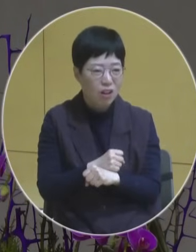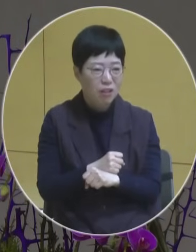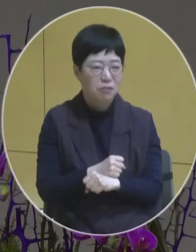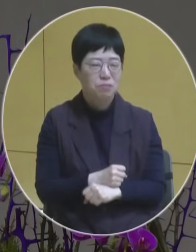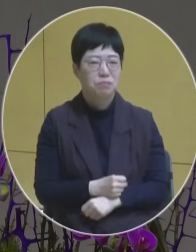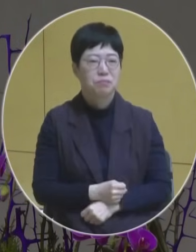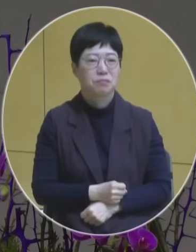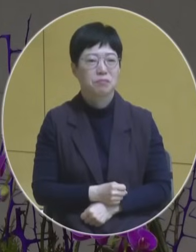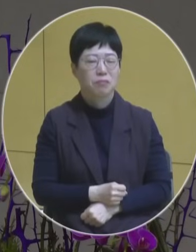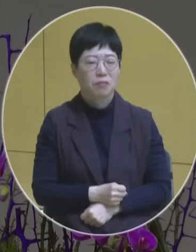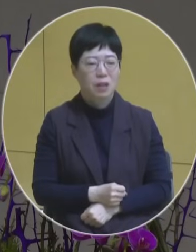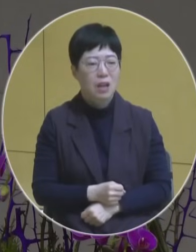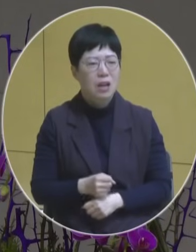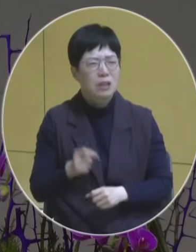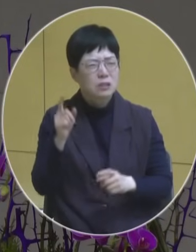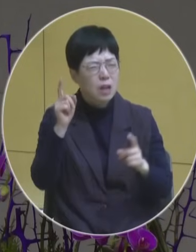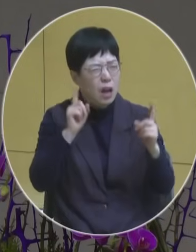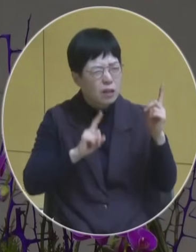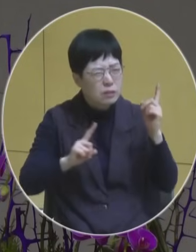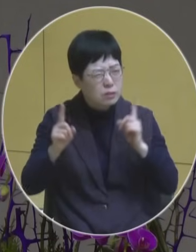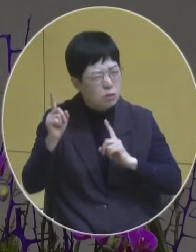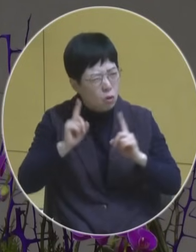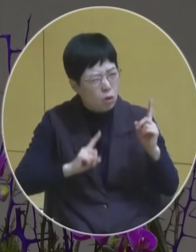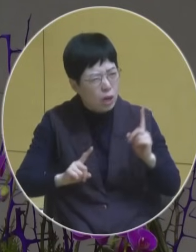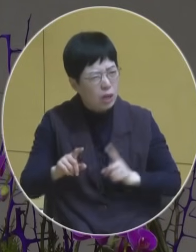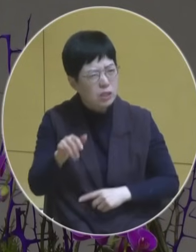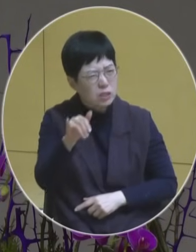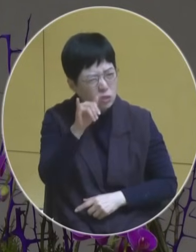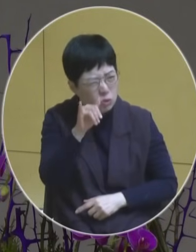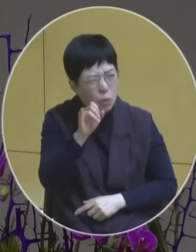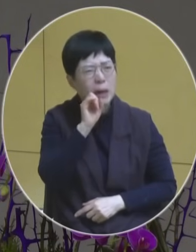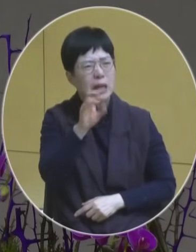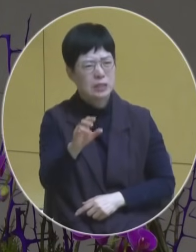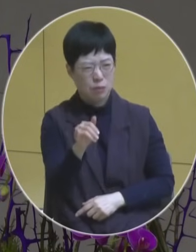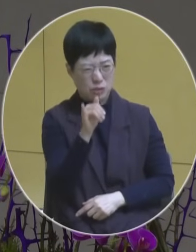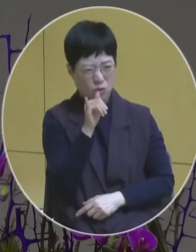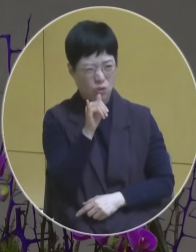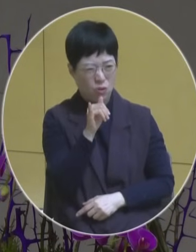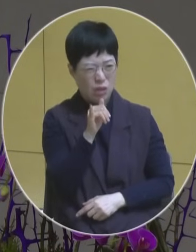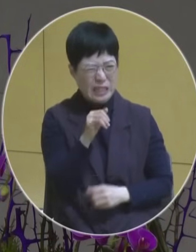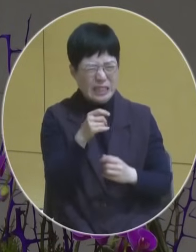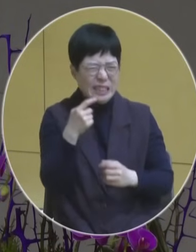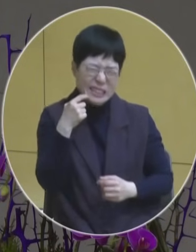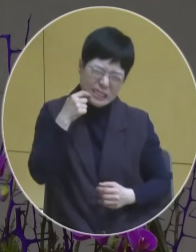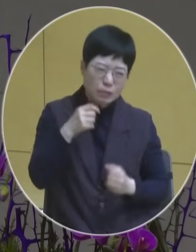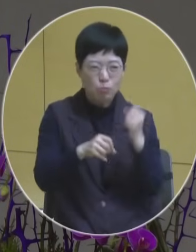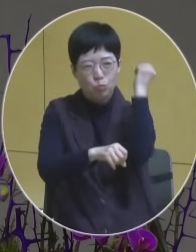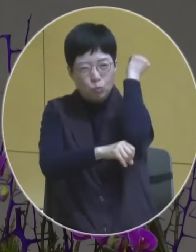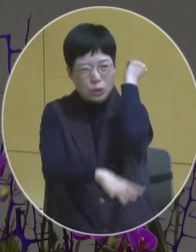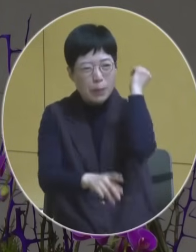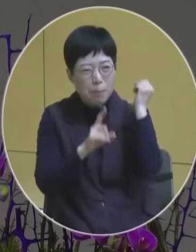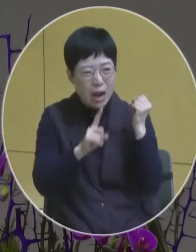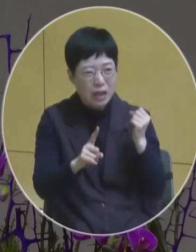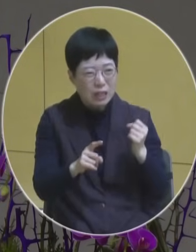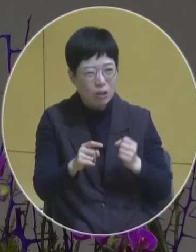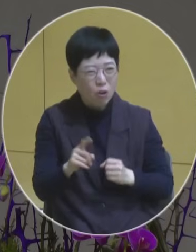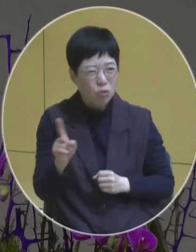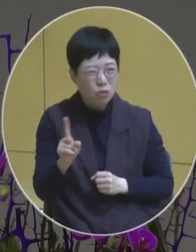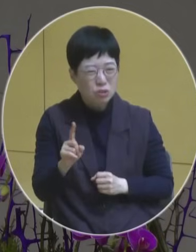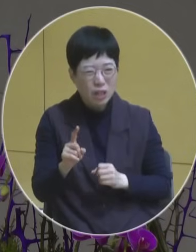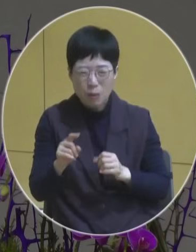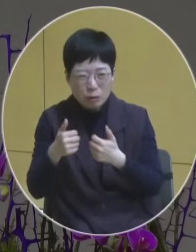간혹 어떤 분들은 상처가 그 뿌리에 있는 것을 봐요. 보통 그래서 쓴뿌리라는 표현 많이 하죠. 어떤 분을